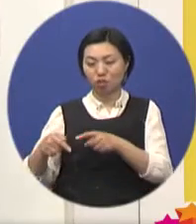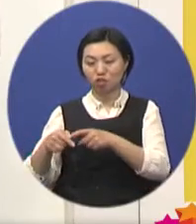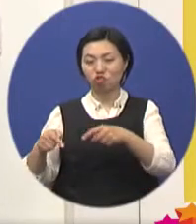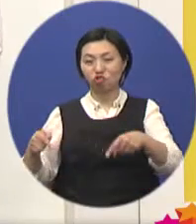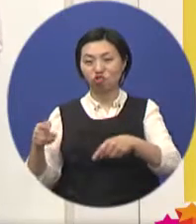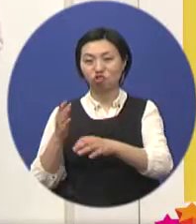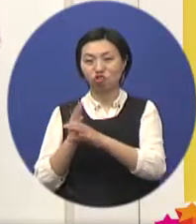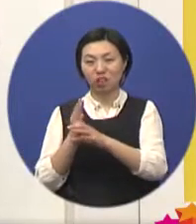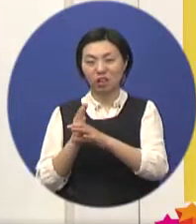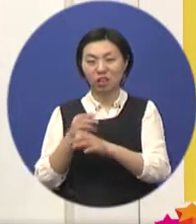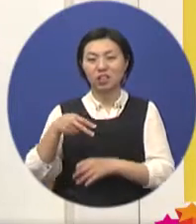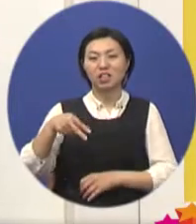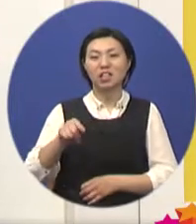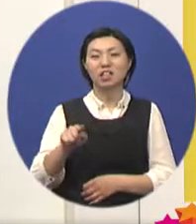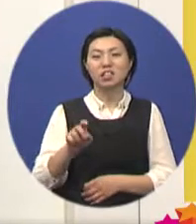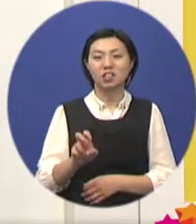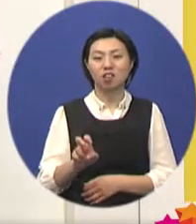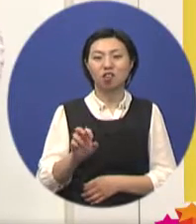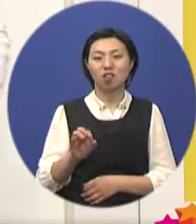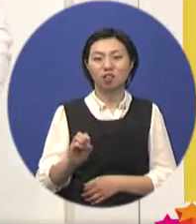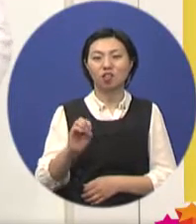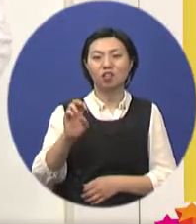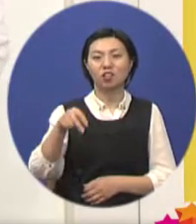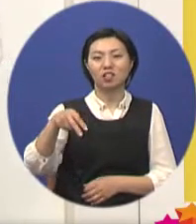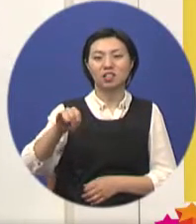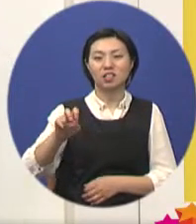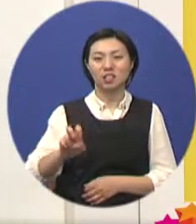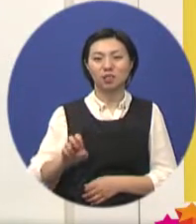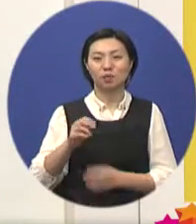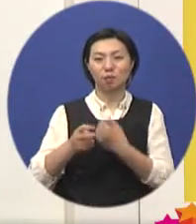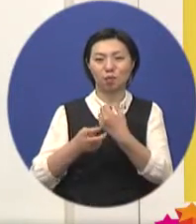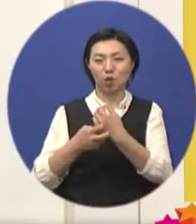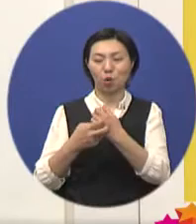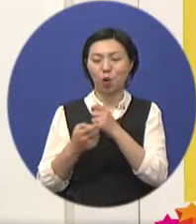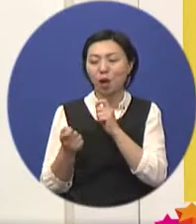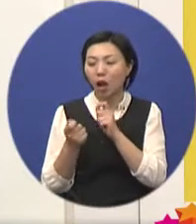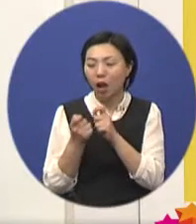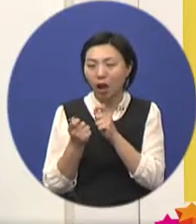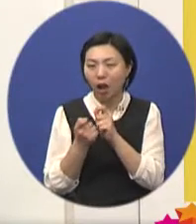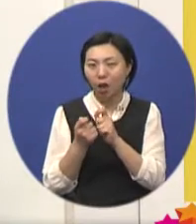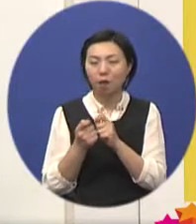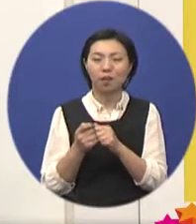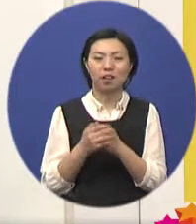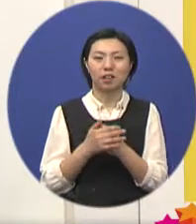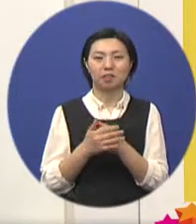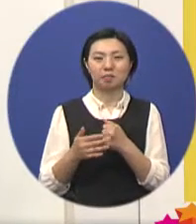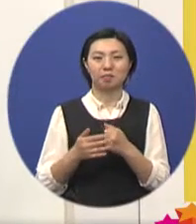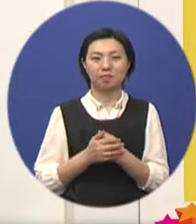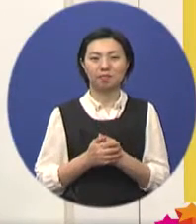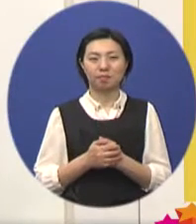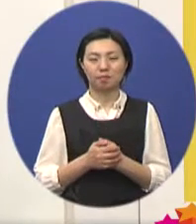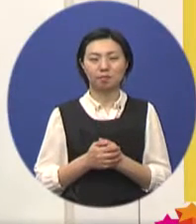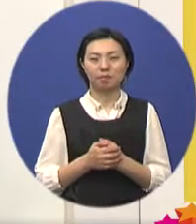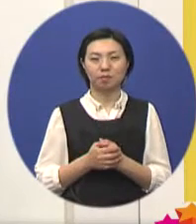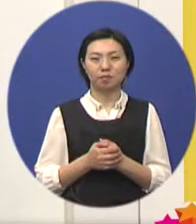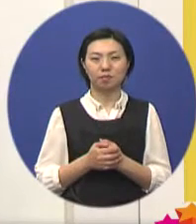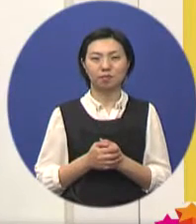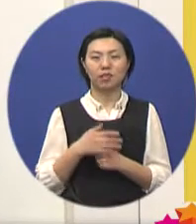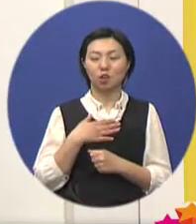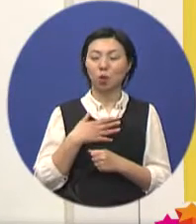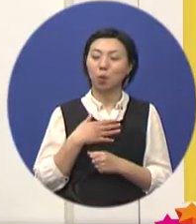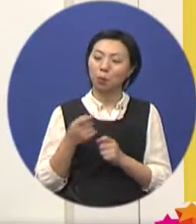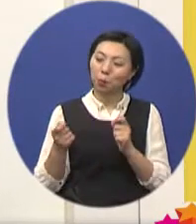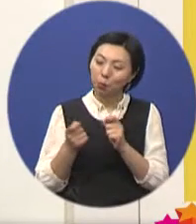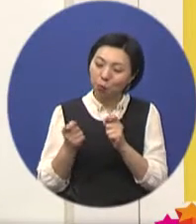입원했던 병원이 성심병원이 아. 가까워요. 성심병원. 예예. 전 올라서면 하든 요저저 그래 살고